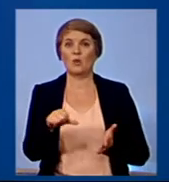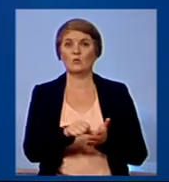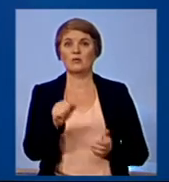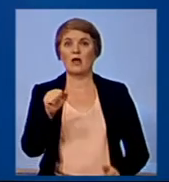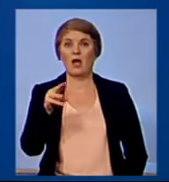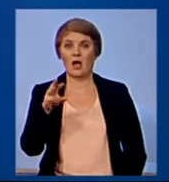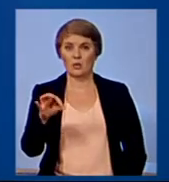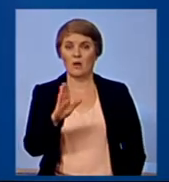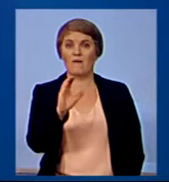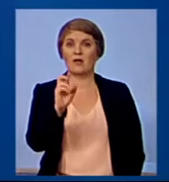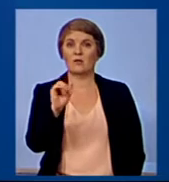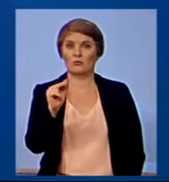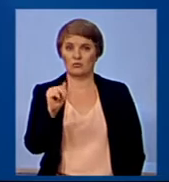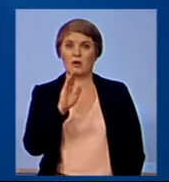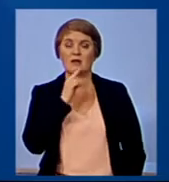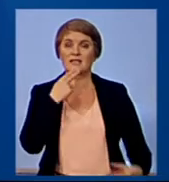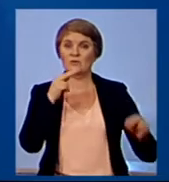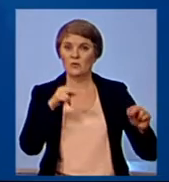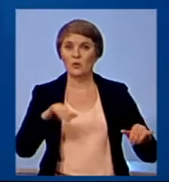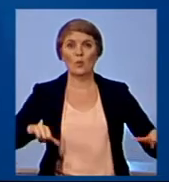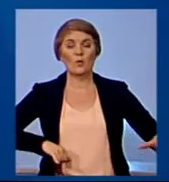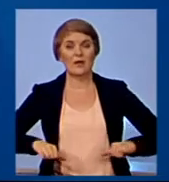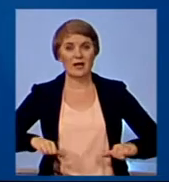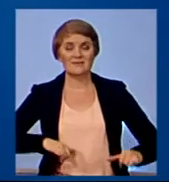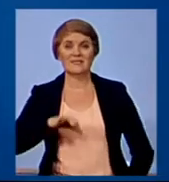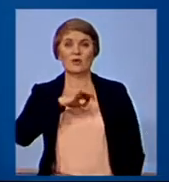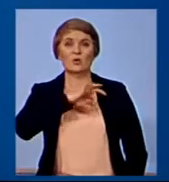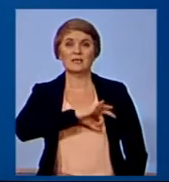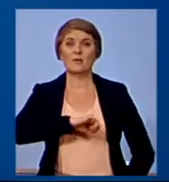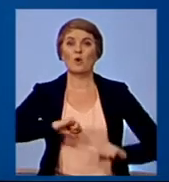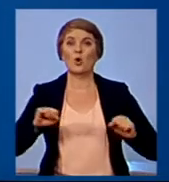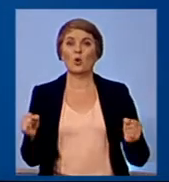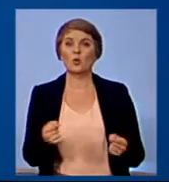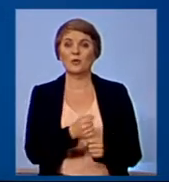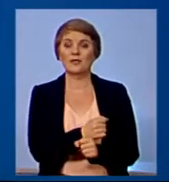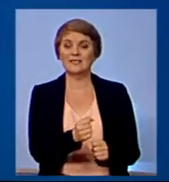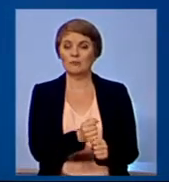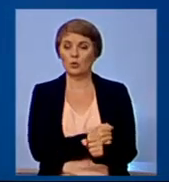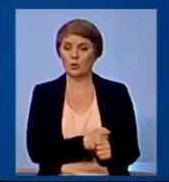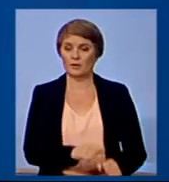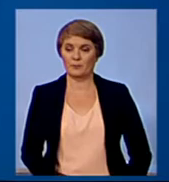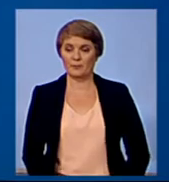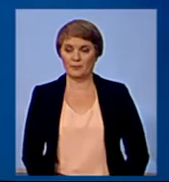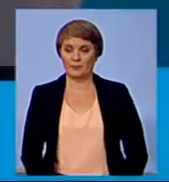Її інкримінують хуліганство з використанням холодної зброї. Детальніше про розслідування справи розкаже Дмитро Клемюк.